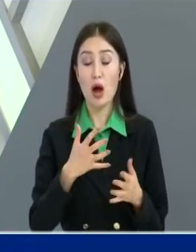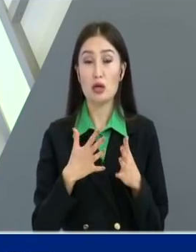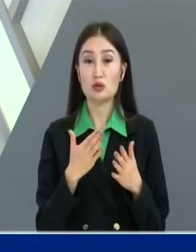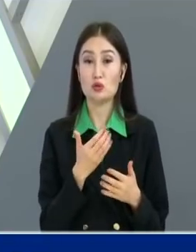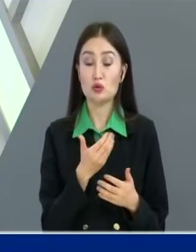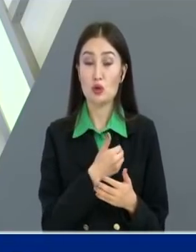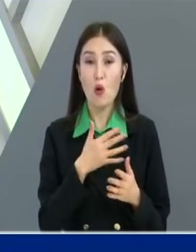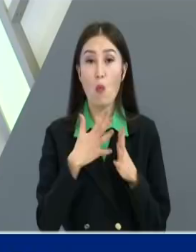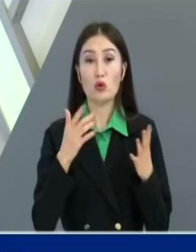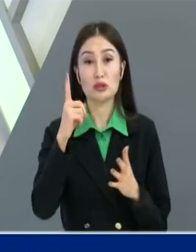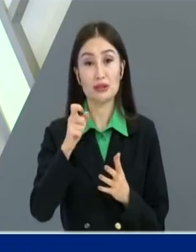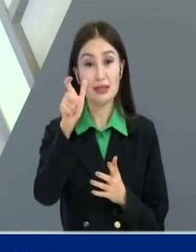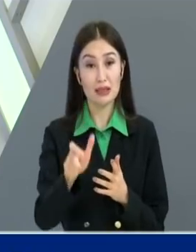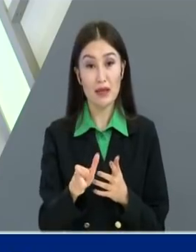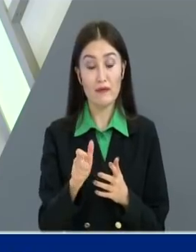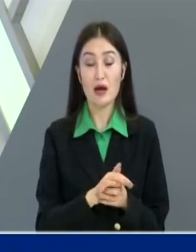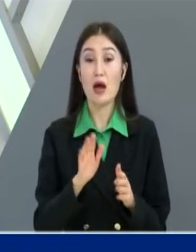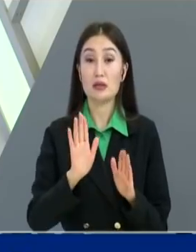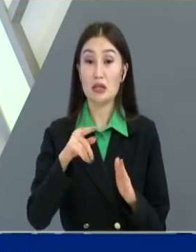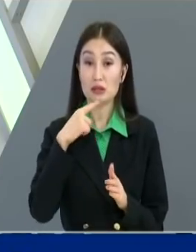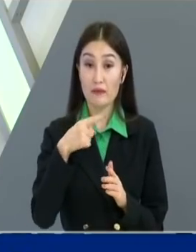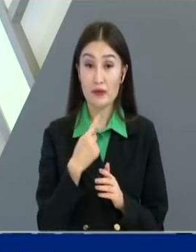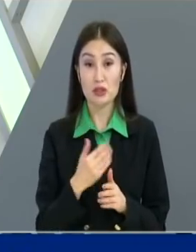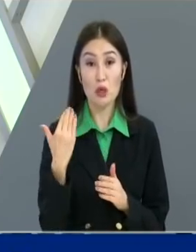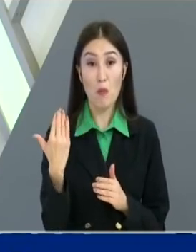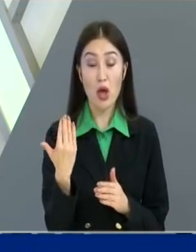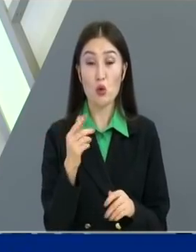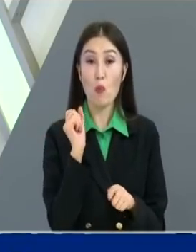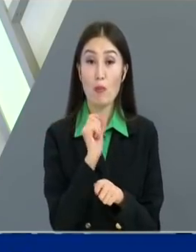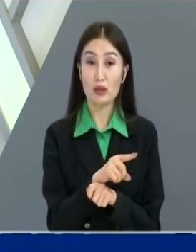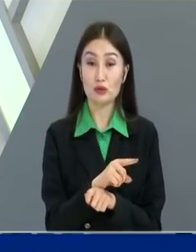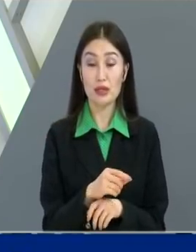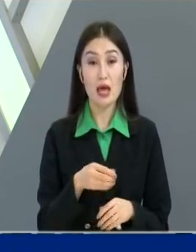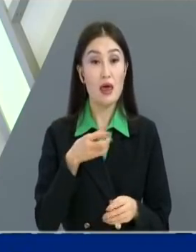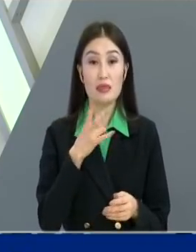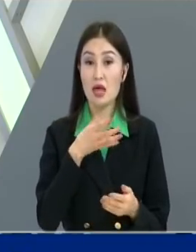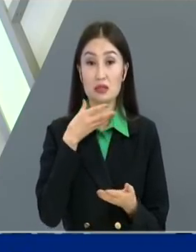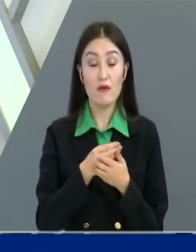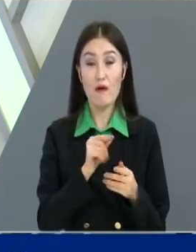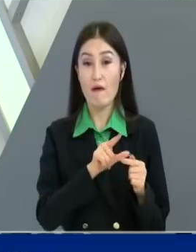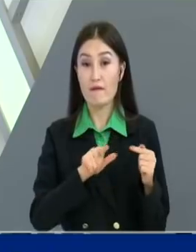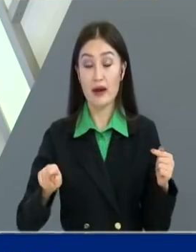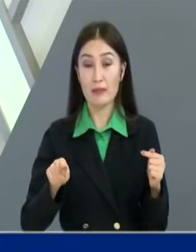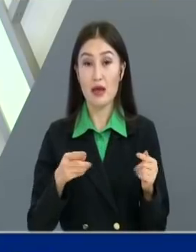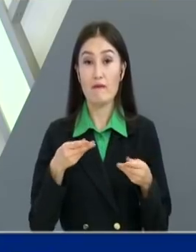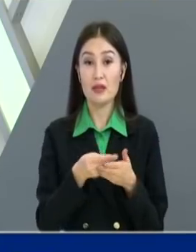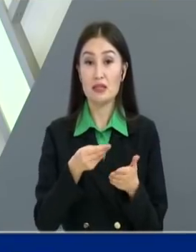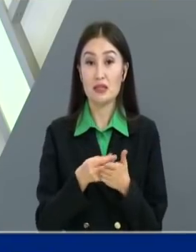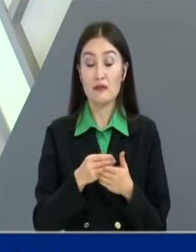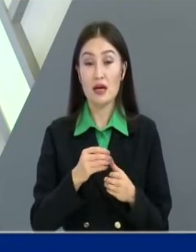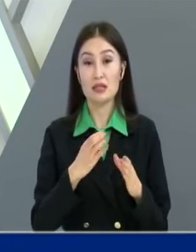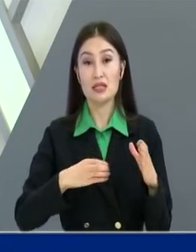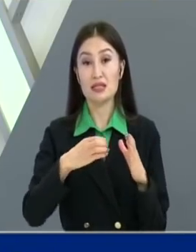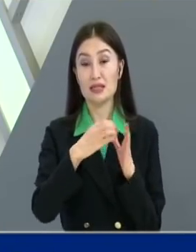больше 100 сотрудников. В пресс-релизе также отмечается, что по ее поручениям несвоевременно финансировалась система здравоохранения